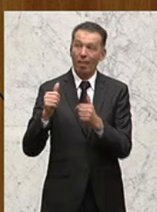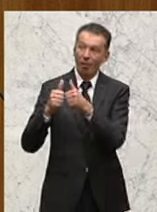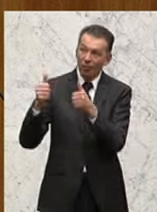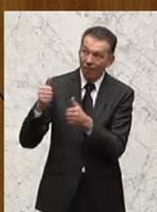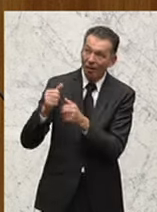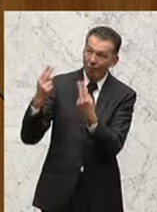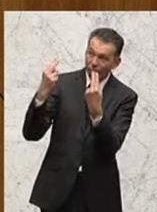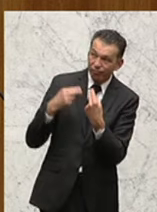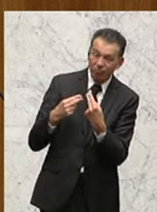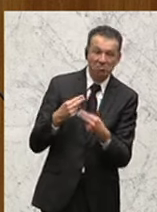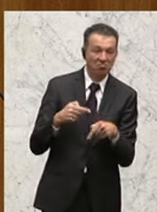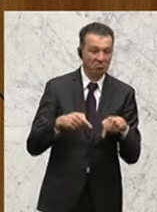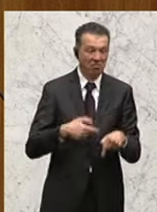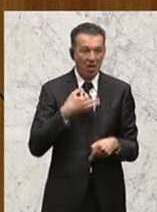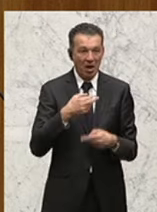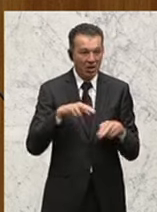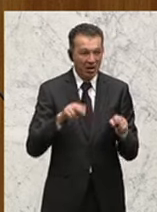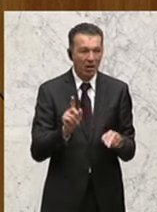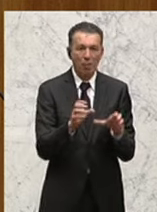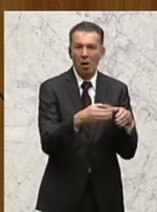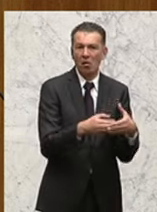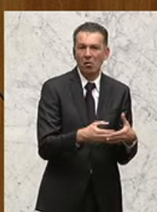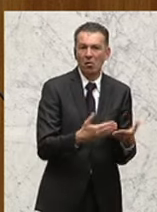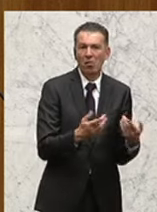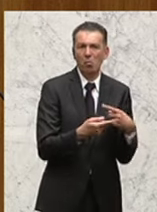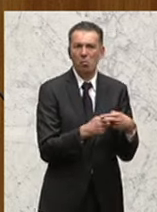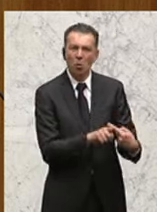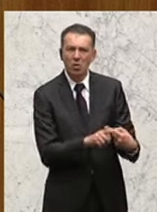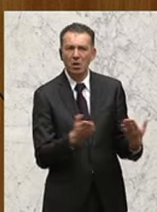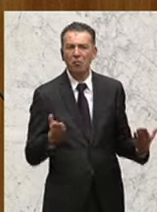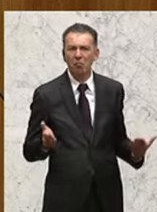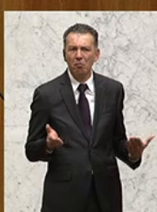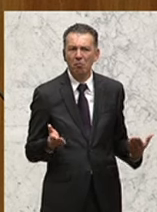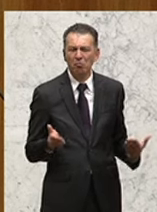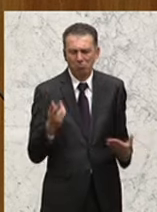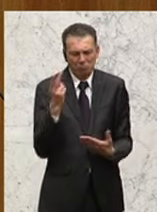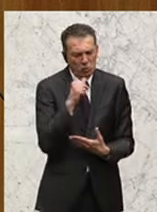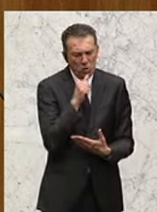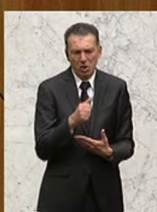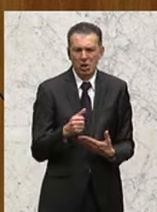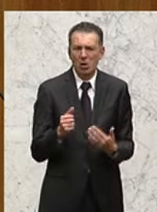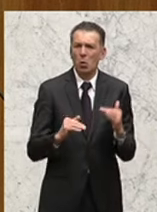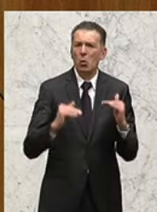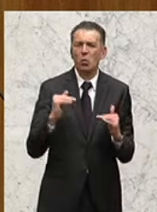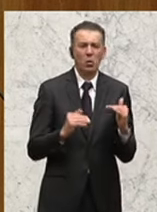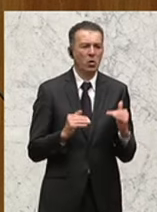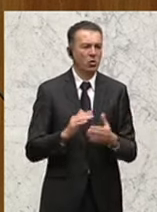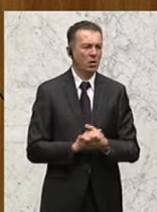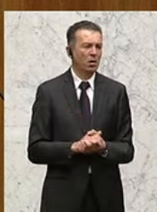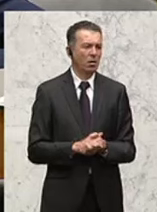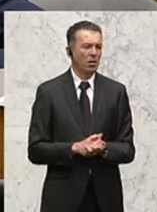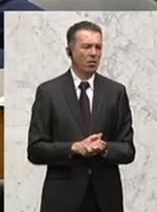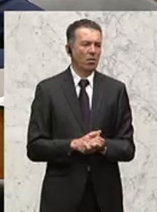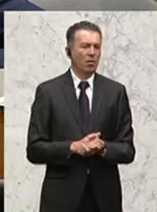für Europaparlamentarier hat, aber im Ausschuss, dass es positiv dargestellt wird, ist für mich nicht wirklich schlüssig. Der Unterschied ist ja de facto,